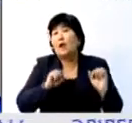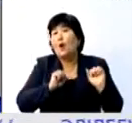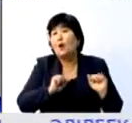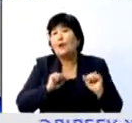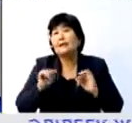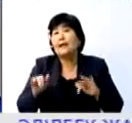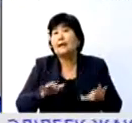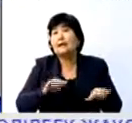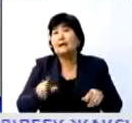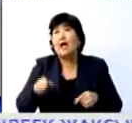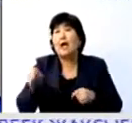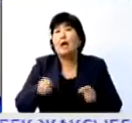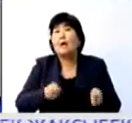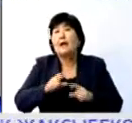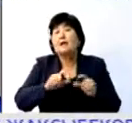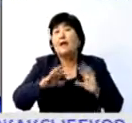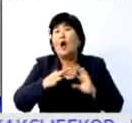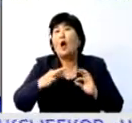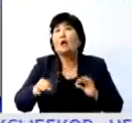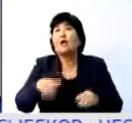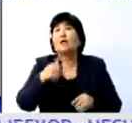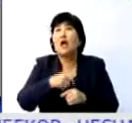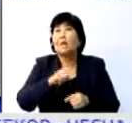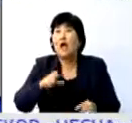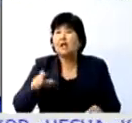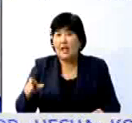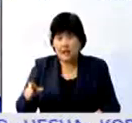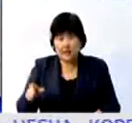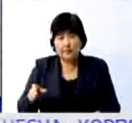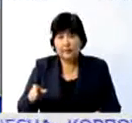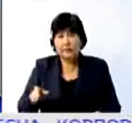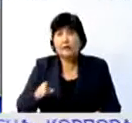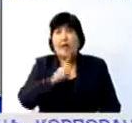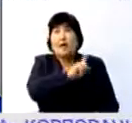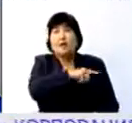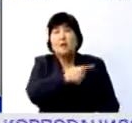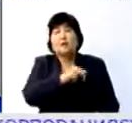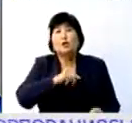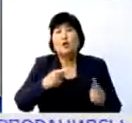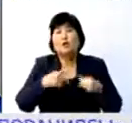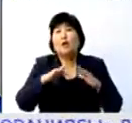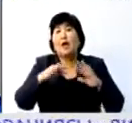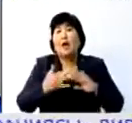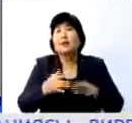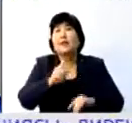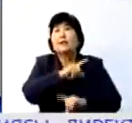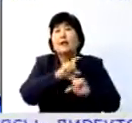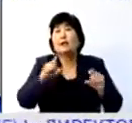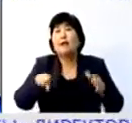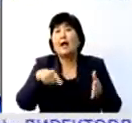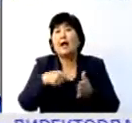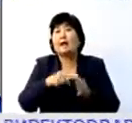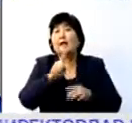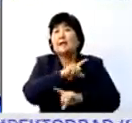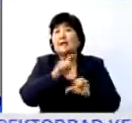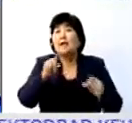істері жөніндегі басқарманың аудандық басшылары медициналық ұйымдарының, яғни аудандық емхана және қалалық